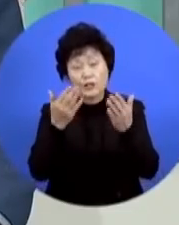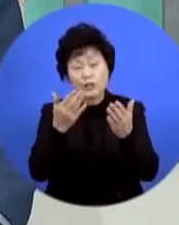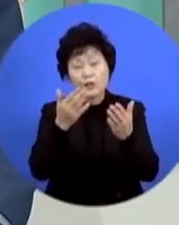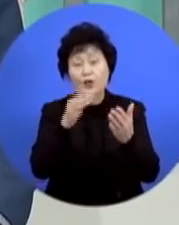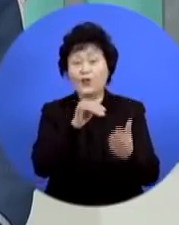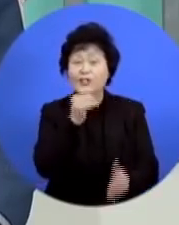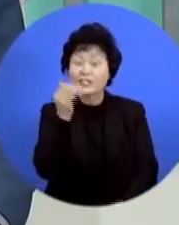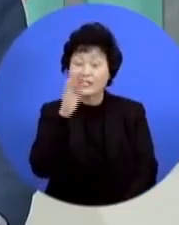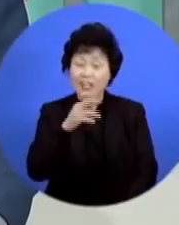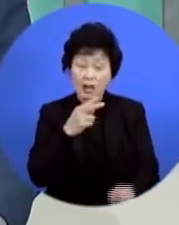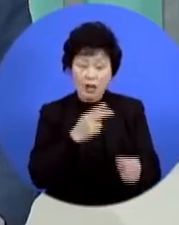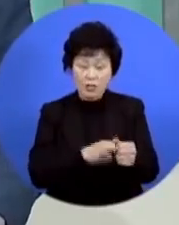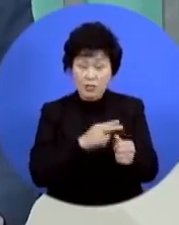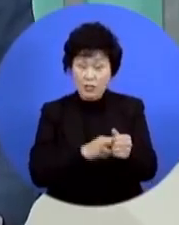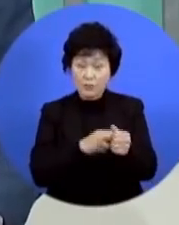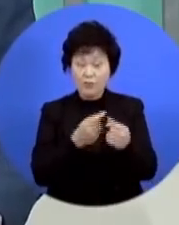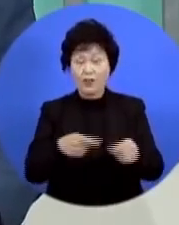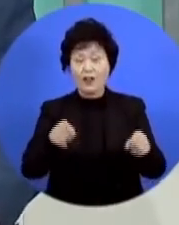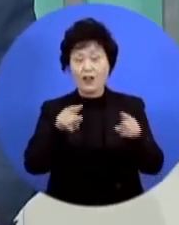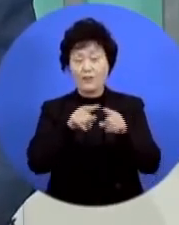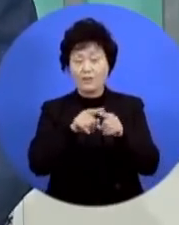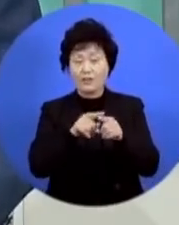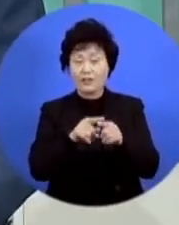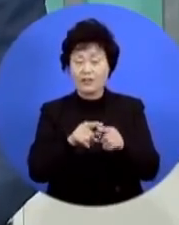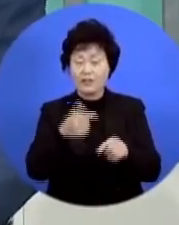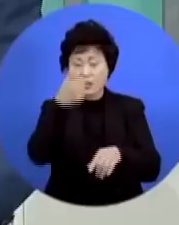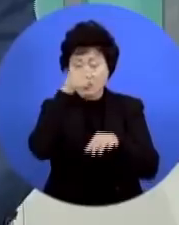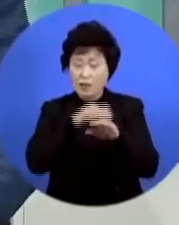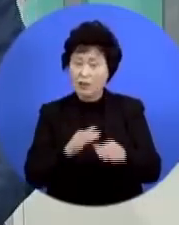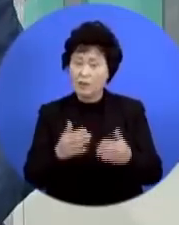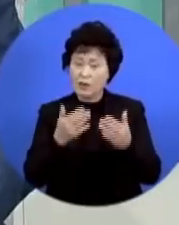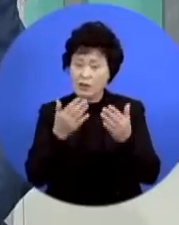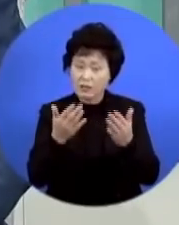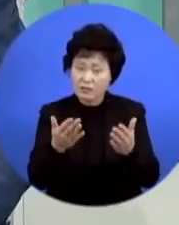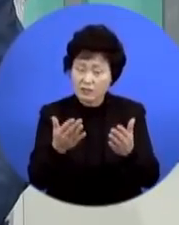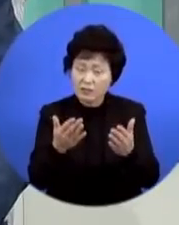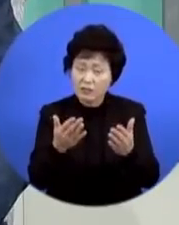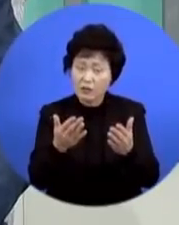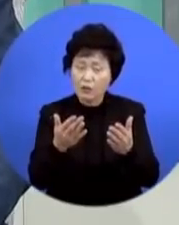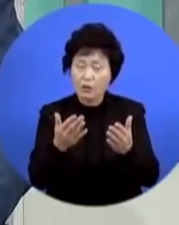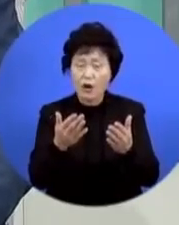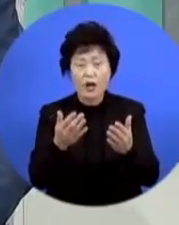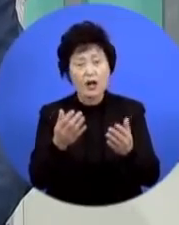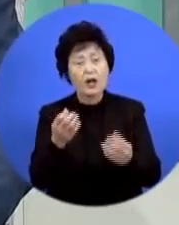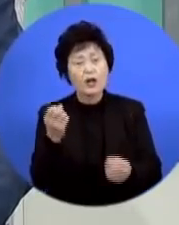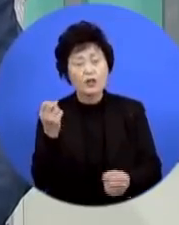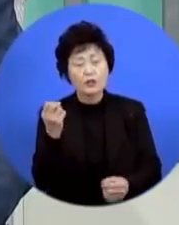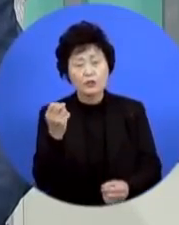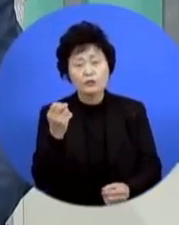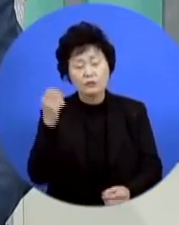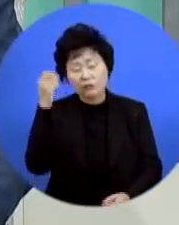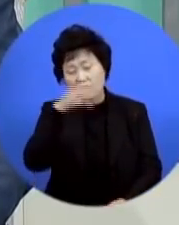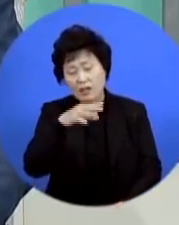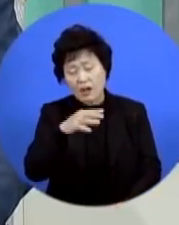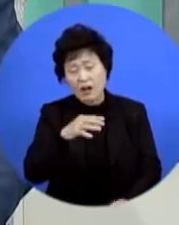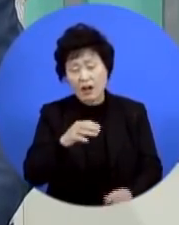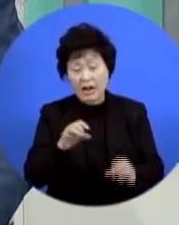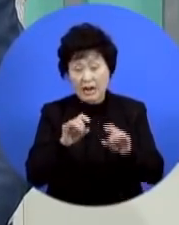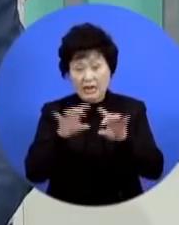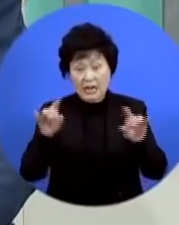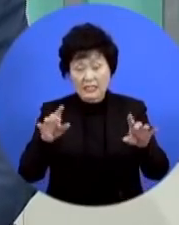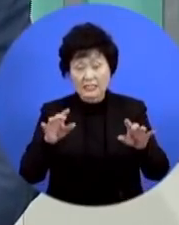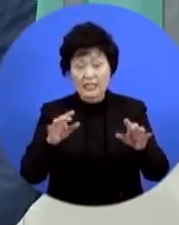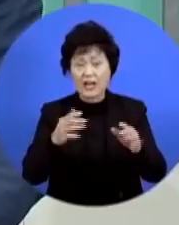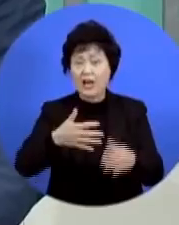거랑 전도사님이나 아니면 요 교육자들이 계시는 상태에서 드리는 거랑 아이들이 그냥 각자 개인적으로 온라인 예배를 드리는 거랑 또